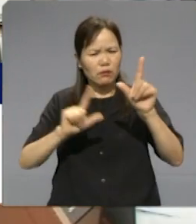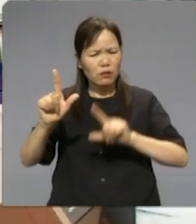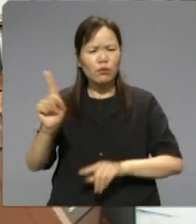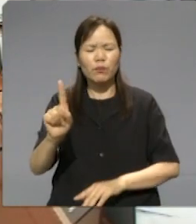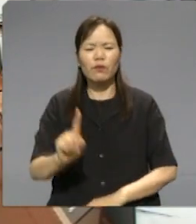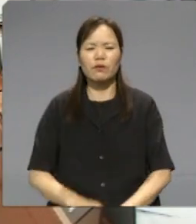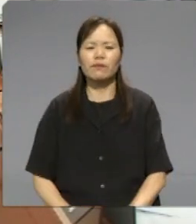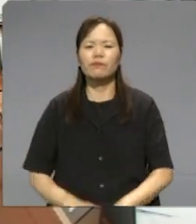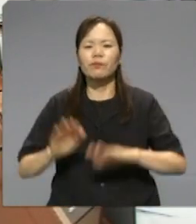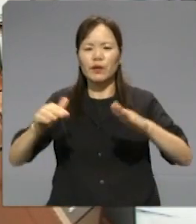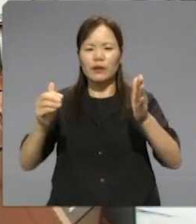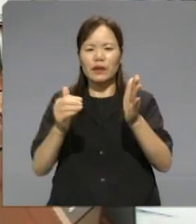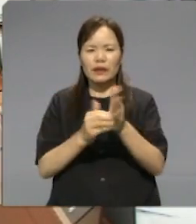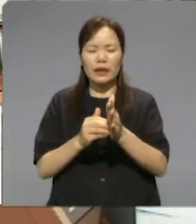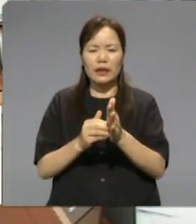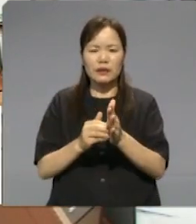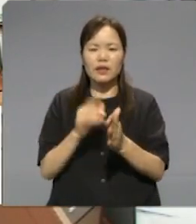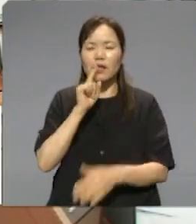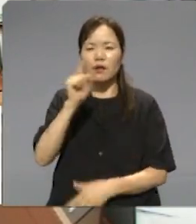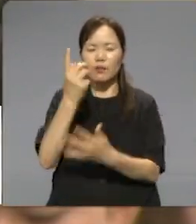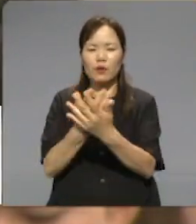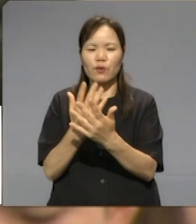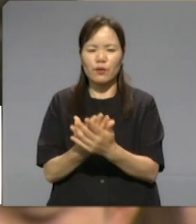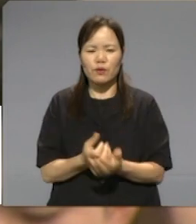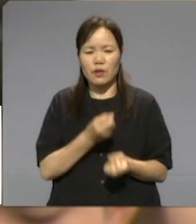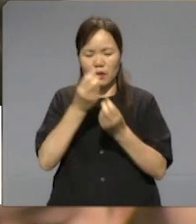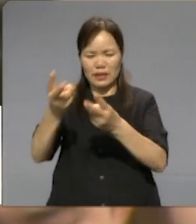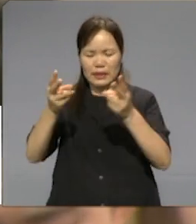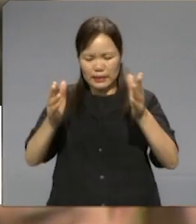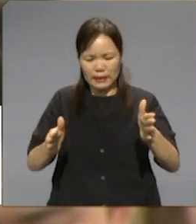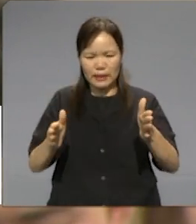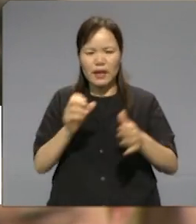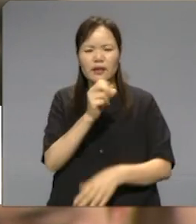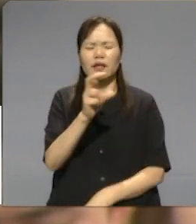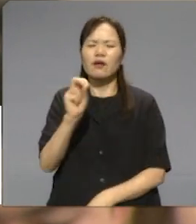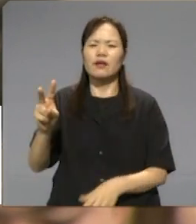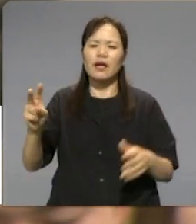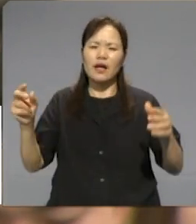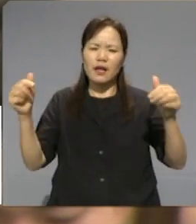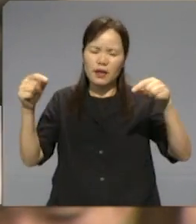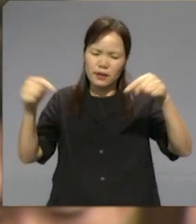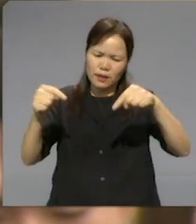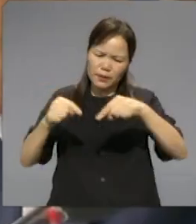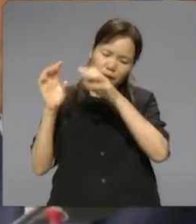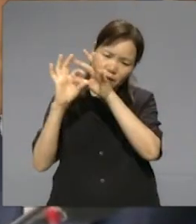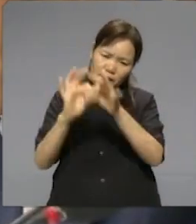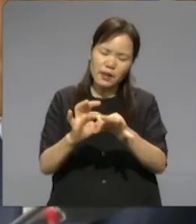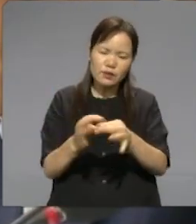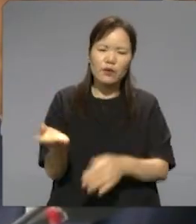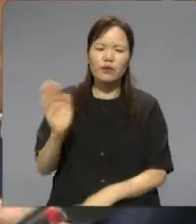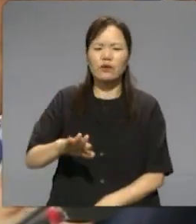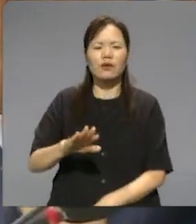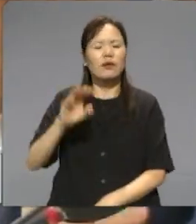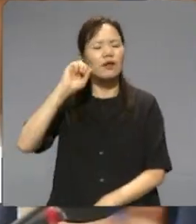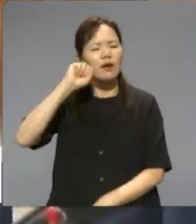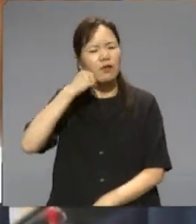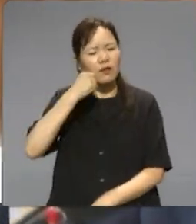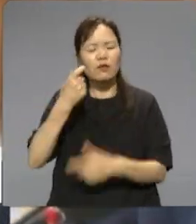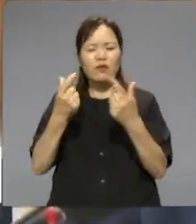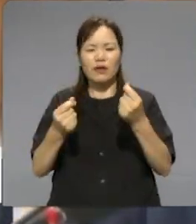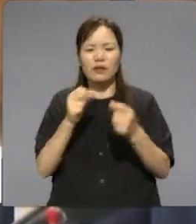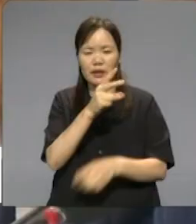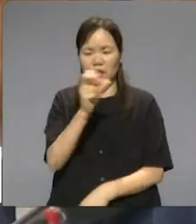태도는 오늘까지가 인사청문 보고서 송부시한인만큼 여야 협의는 계속될 것으로 보이지만 쉽지 않아 보입니다